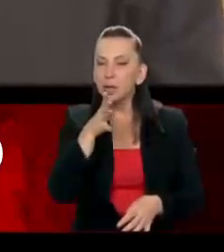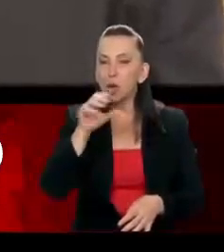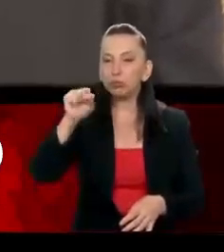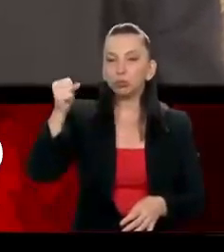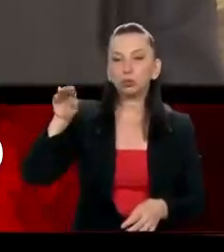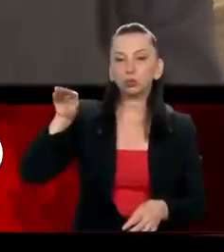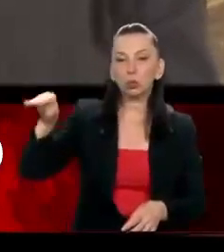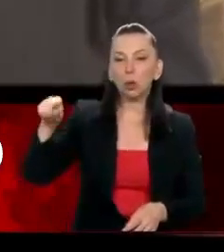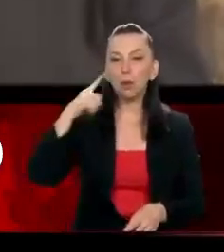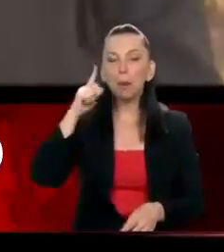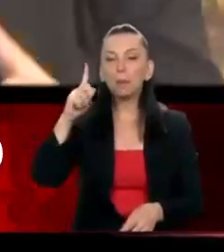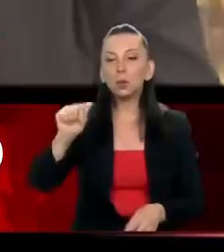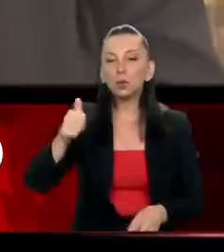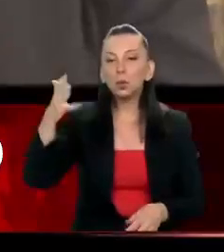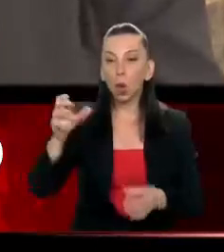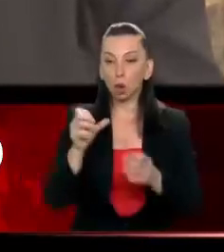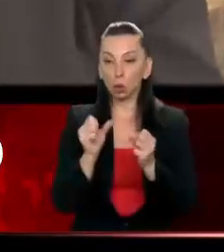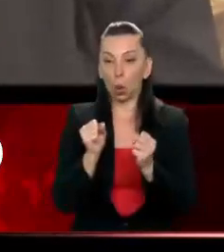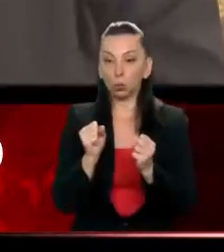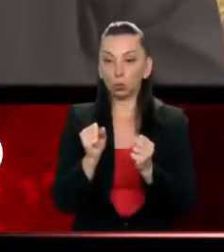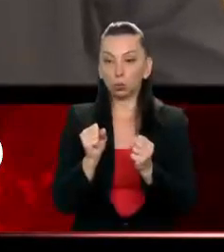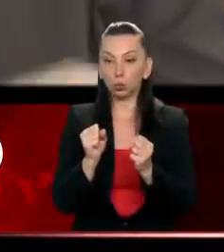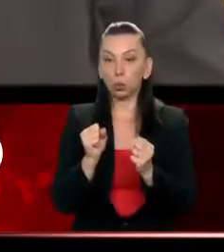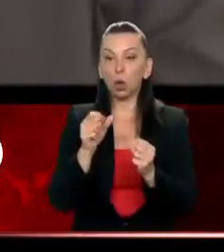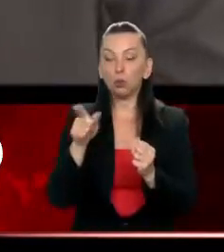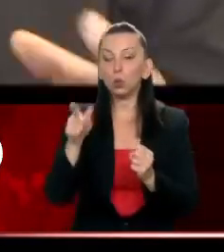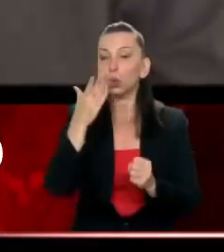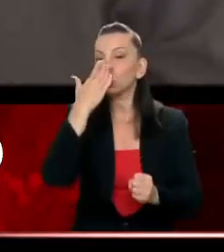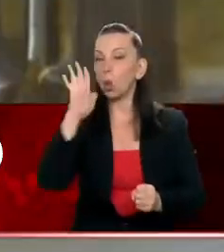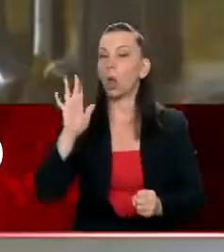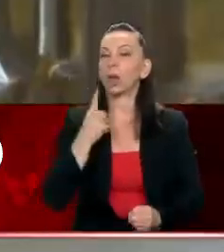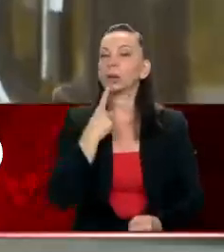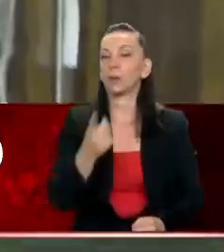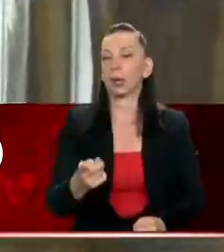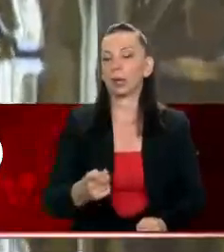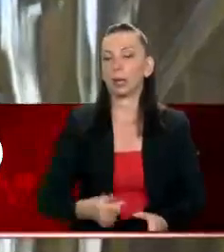buzdolabında bırakın. Bir gün sonra donmuş ise bu orijinal zeytinyağıdır.